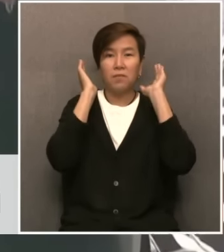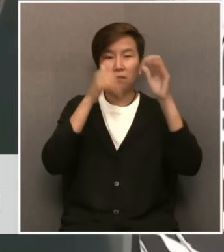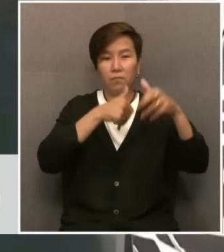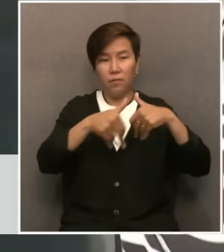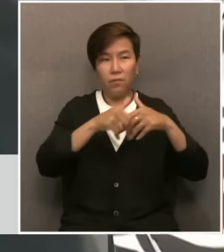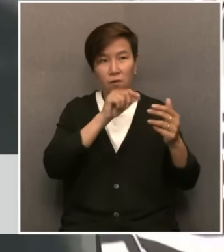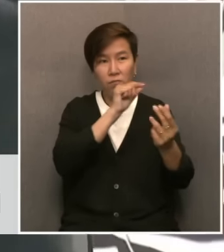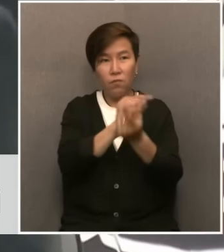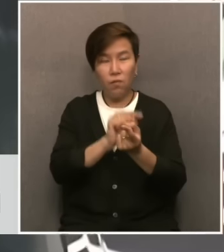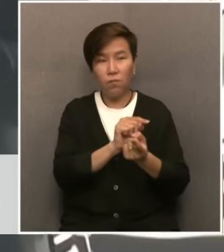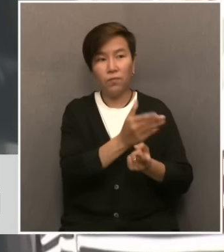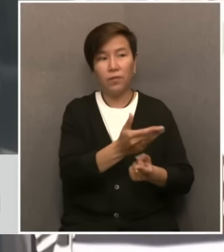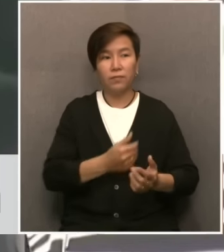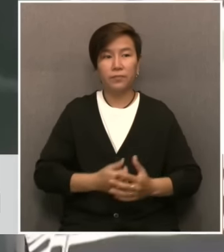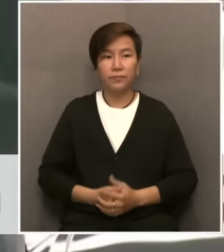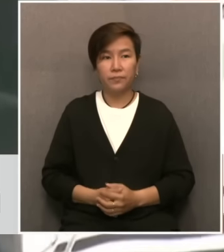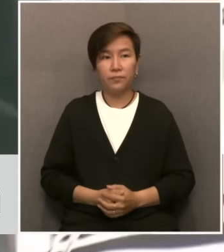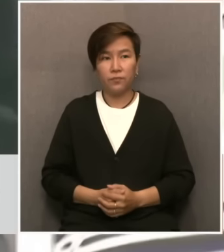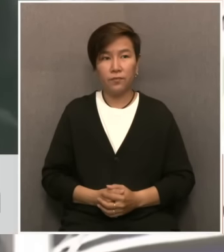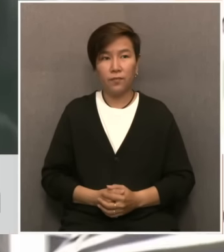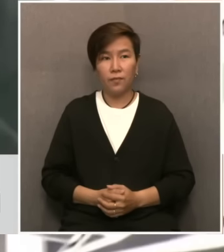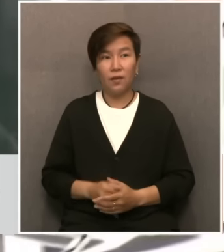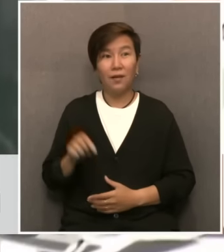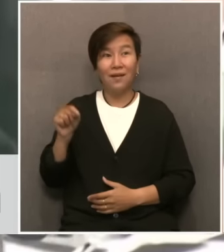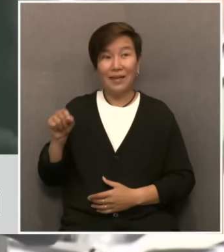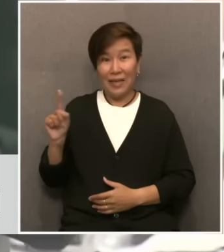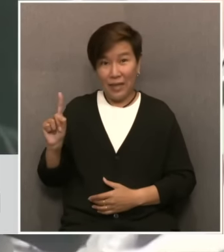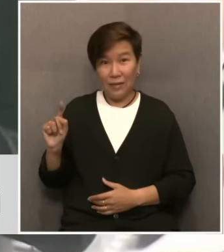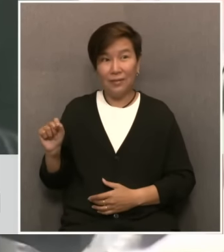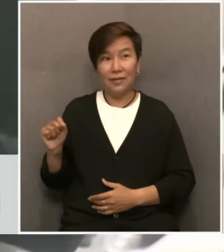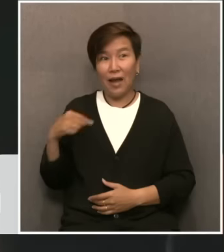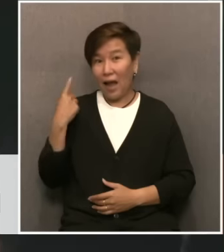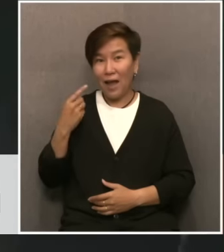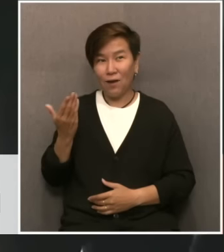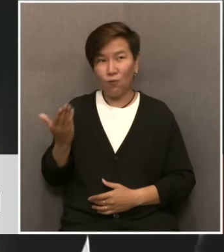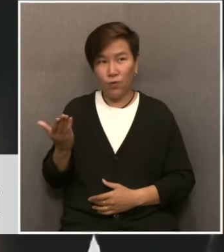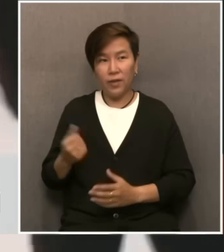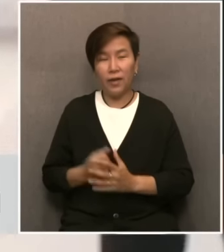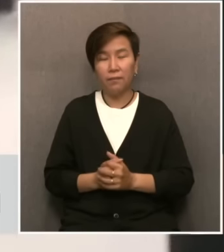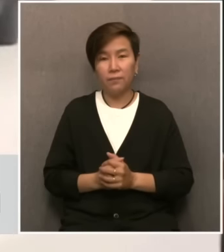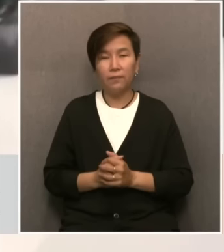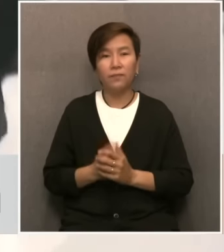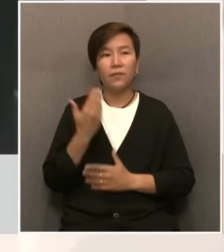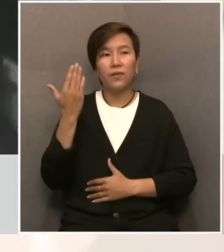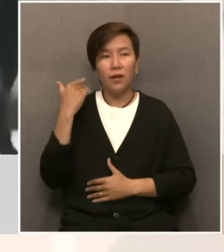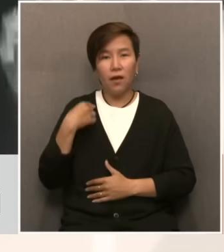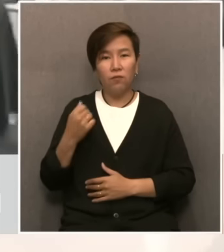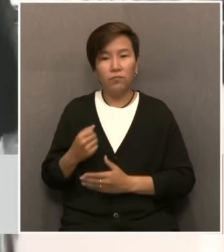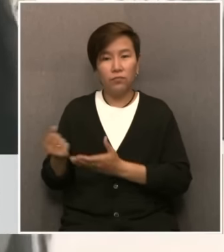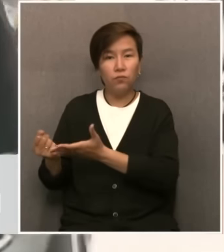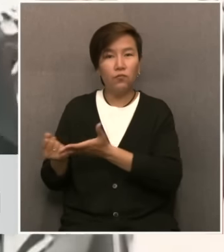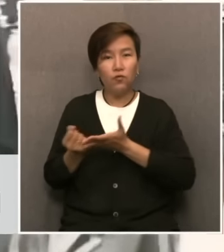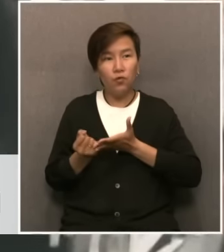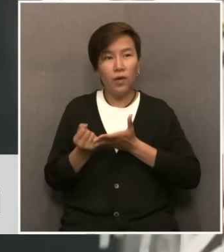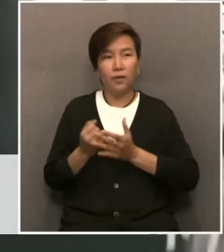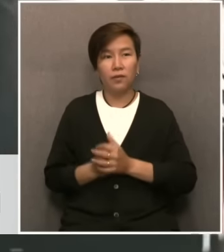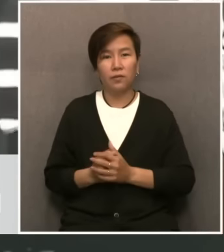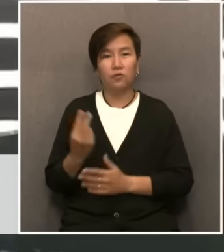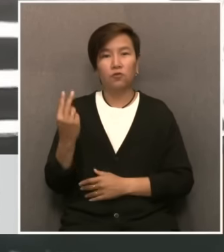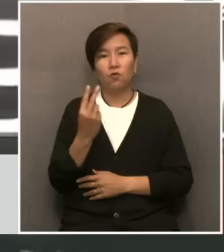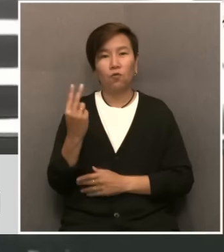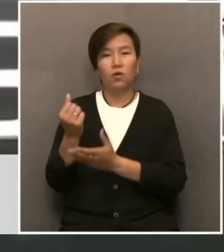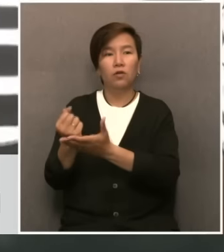งกับทรัมป์ชิงเป็นผู้สมัครประธานาธิบดีจากพรรครีพับลิกันแต่เมื่อพ่ายแพ้ให้ทรัมป์แล้วเนี่ยเขาก็กลับกลายมา